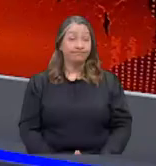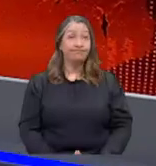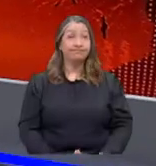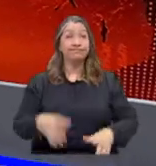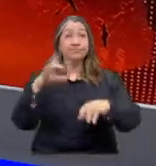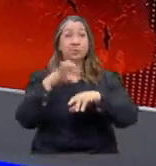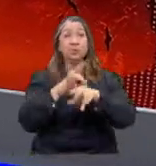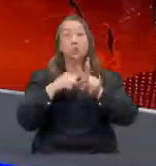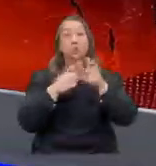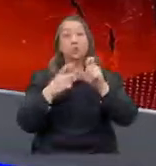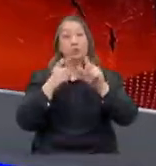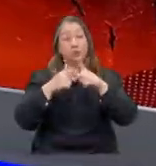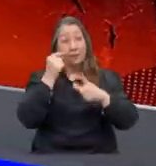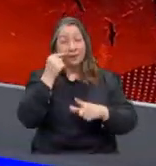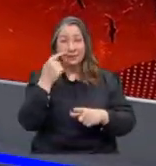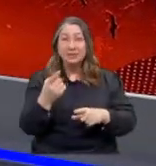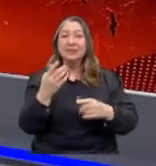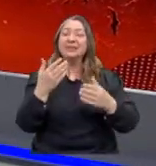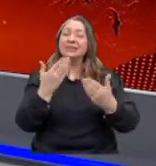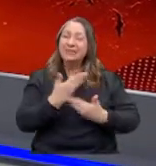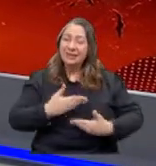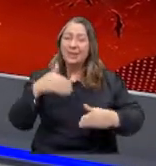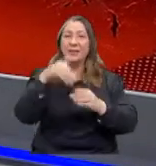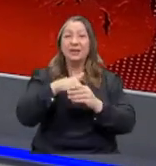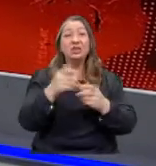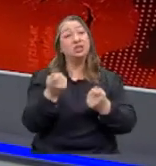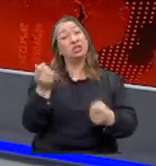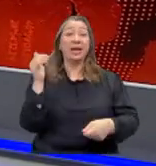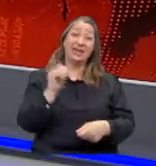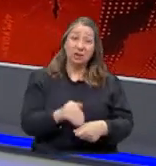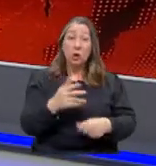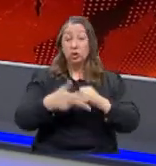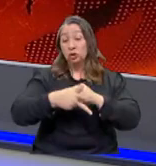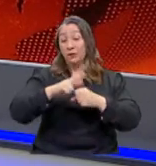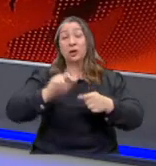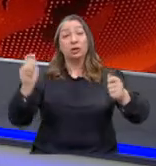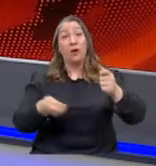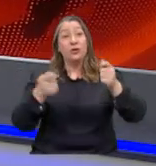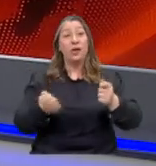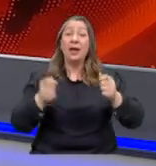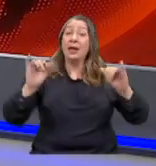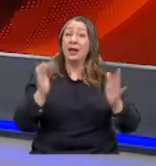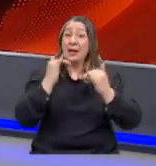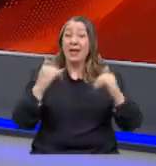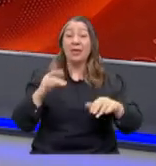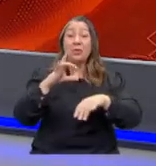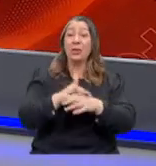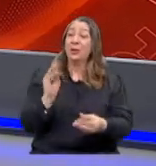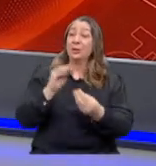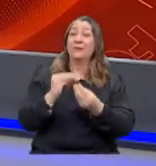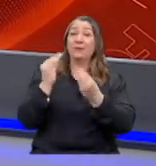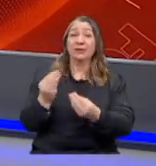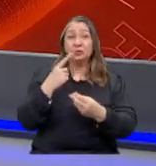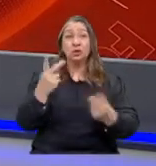Efendim Doktor Yusuf Er Yazgan demiş ki sayın vekiller işinize gelince 3 hafta önce davulla zurnayla hekimlere zam yaptık